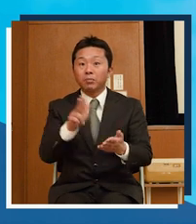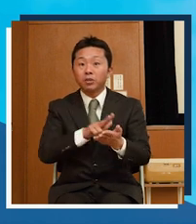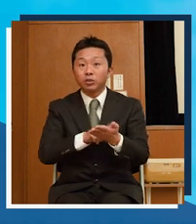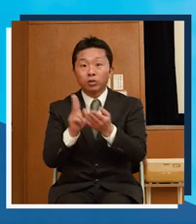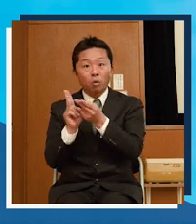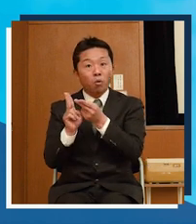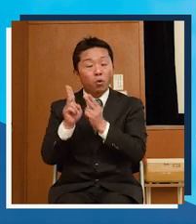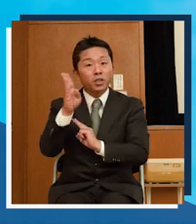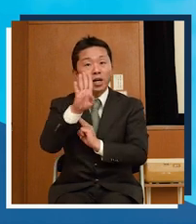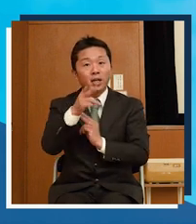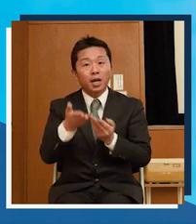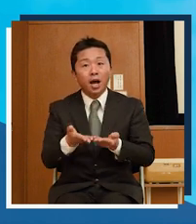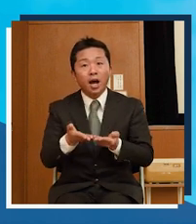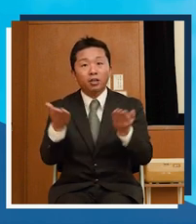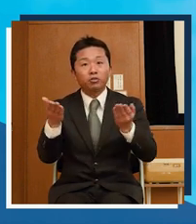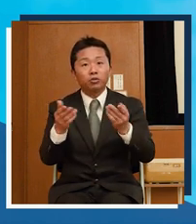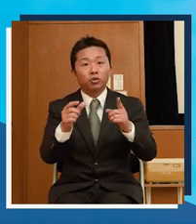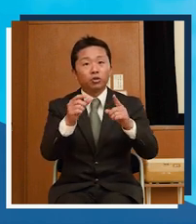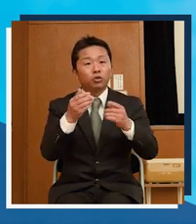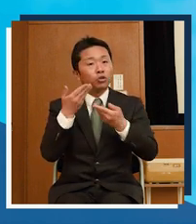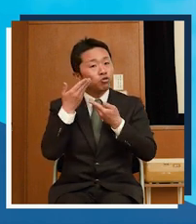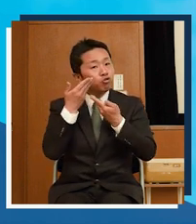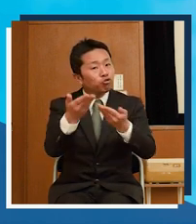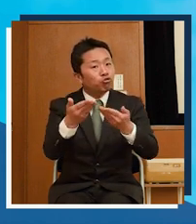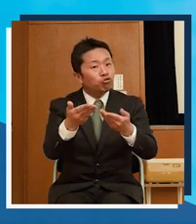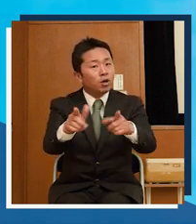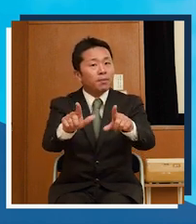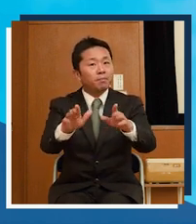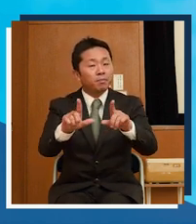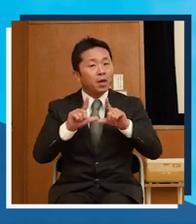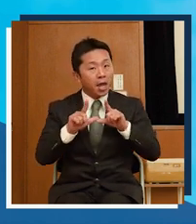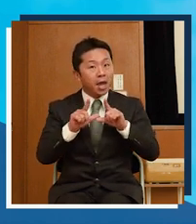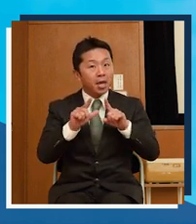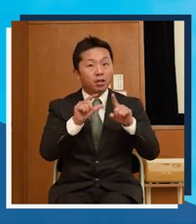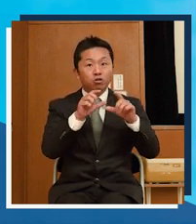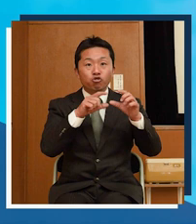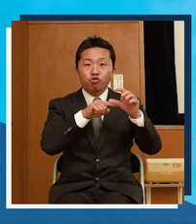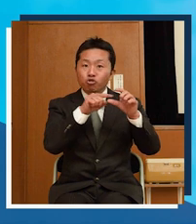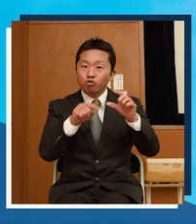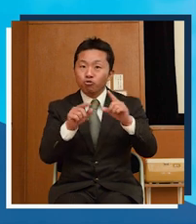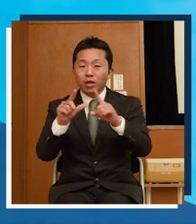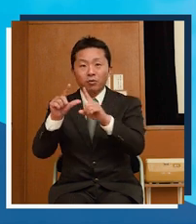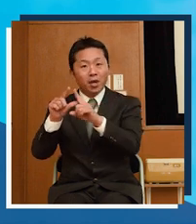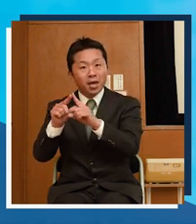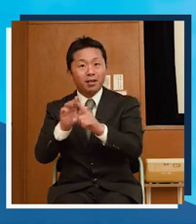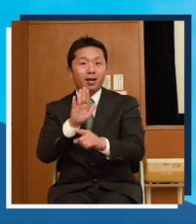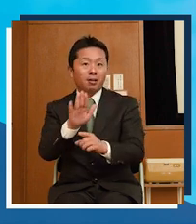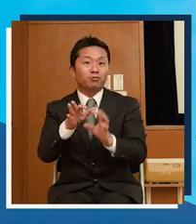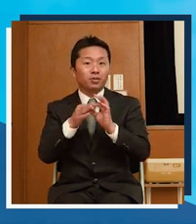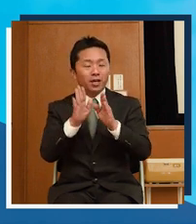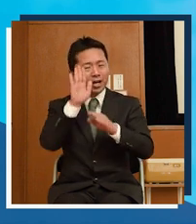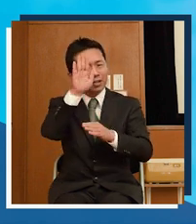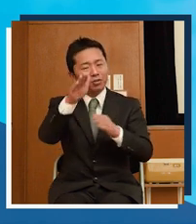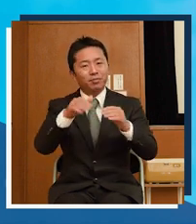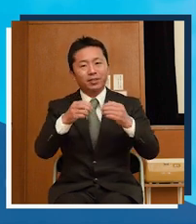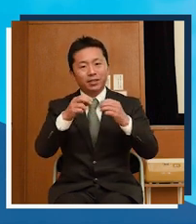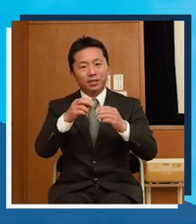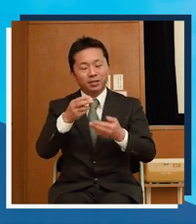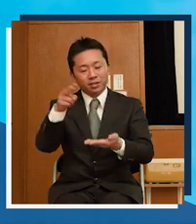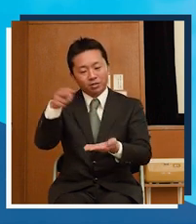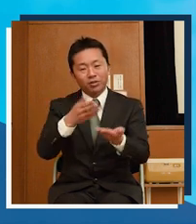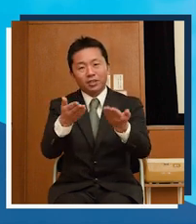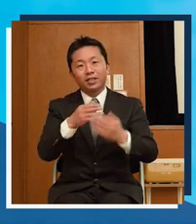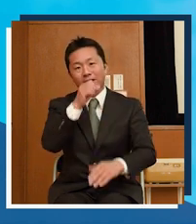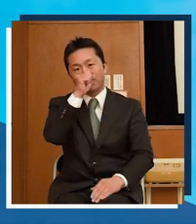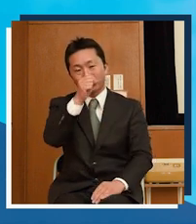沖縄県が発行していますQ1Aという本もお配りしているかと思いますま後ほど丁寧に読んでいただければいいかと思いますが私も